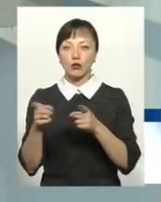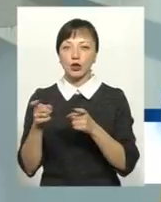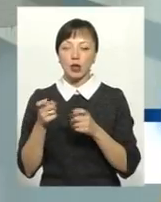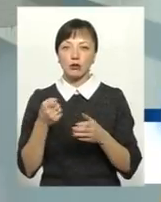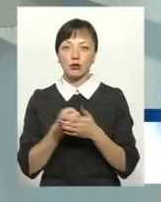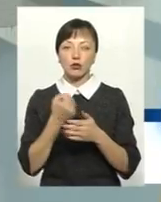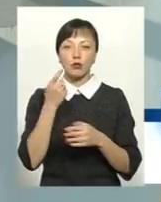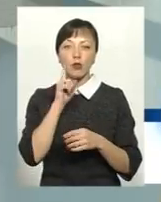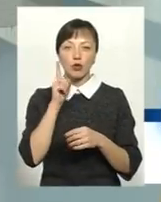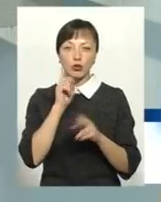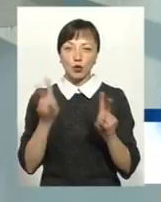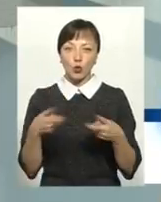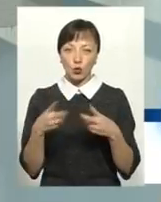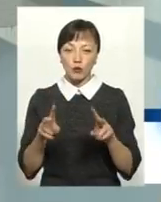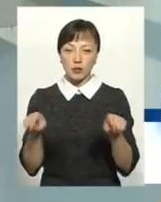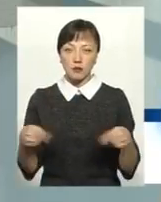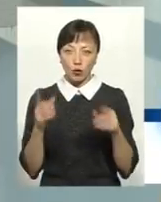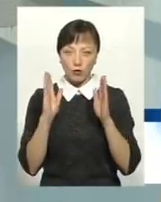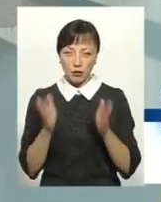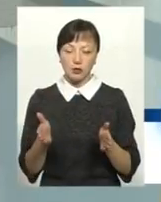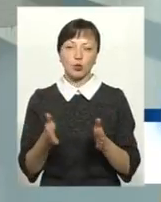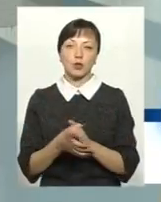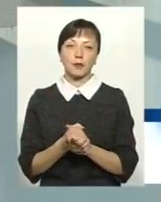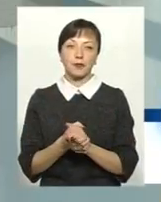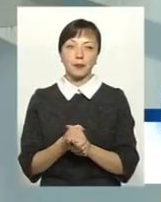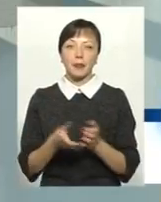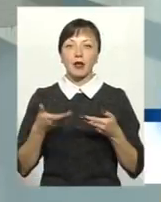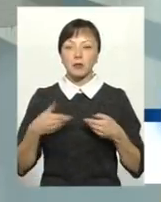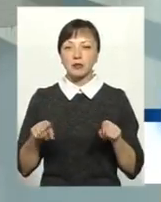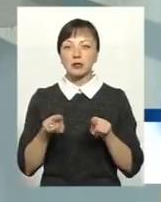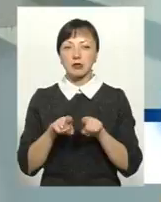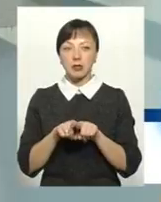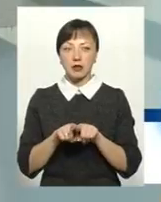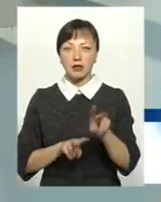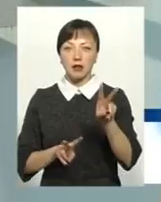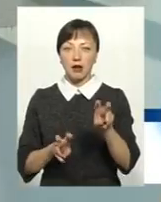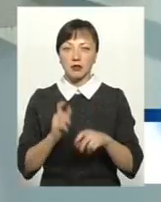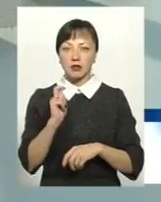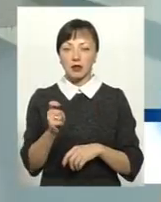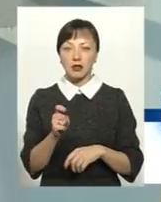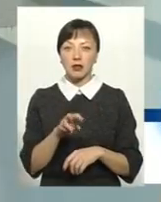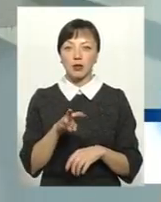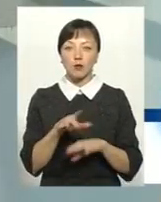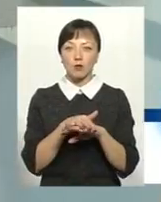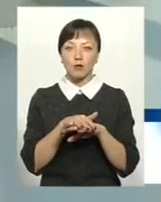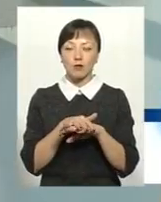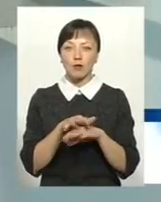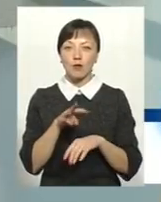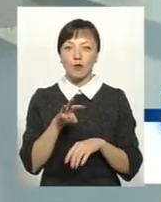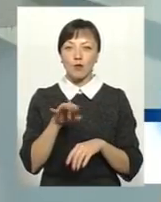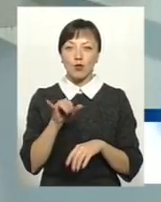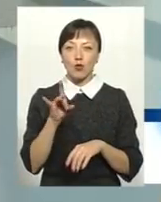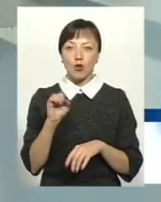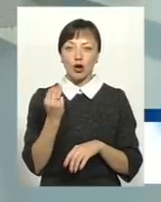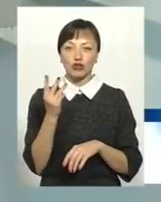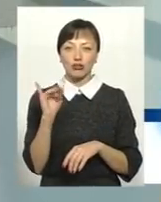цього молодіжного клубу, який буде створюватись. От ми таке назву дали, дуже цікаву, «Мурашник». Ось десь